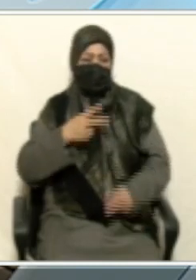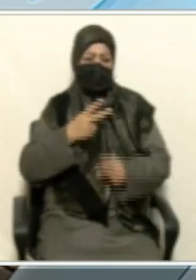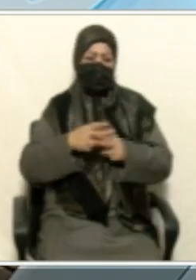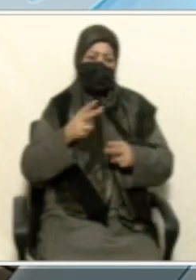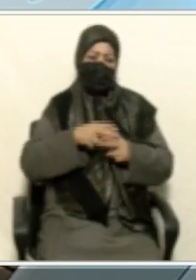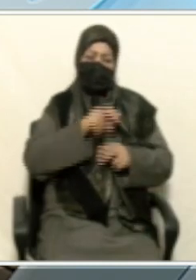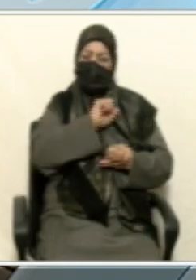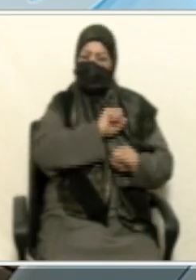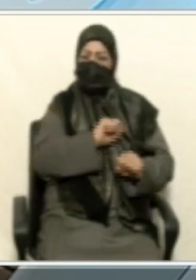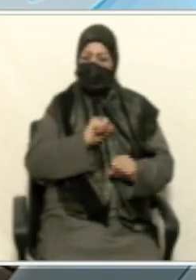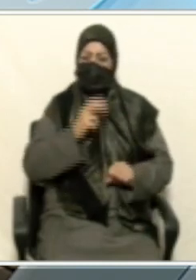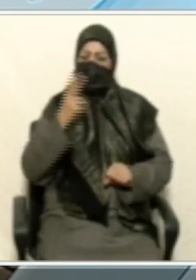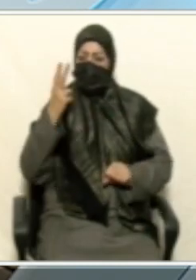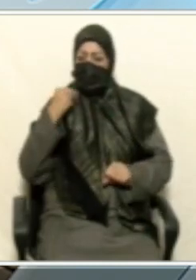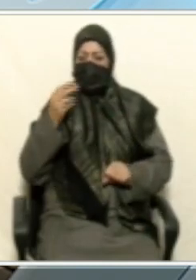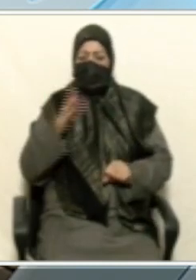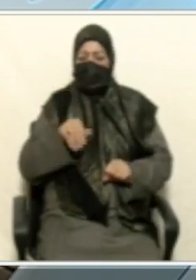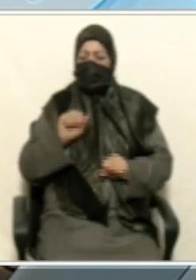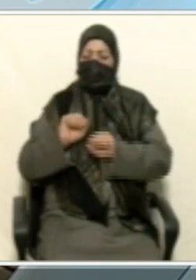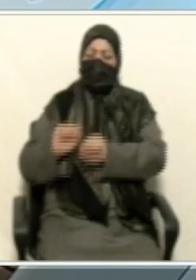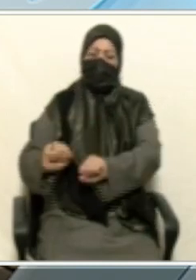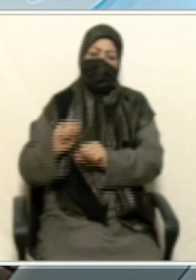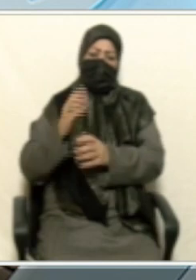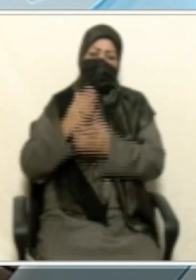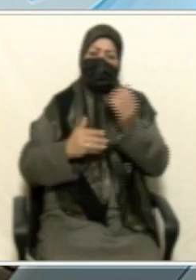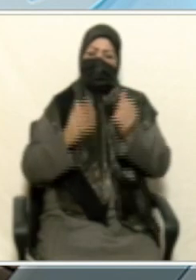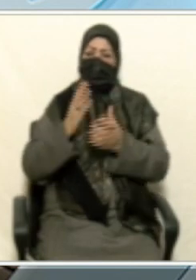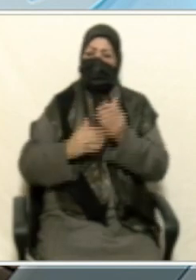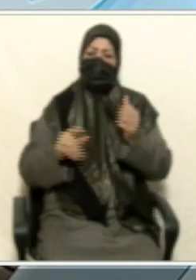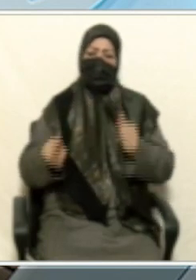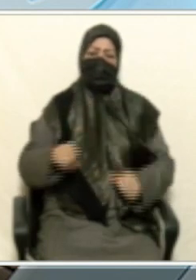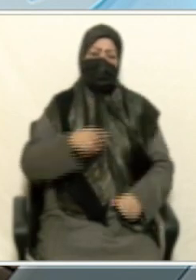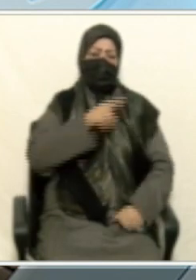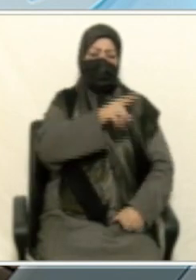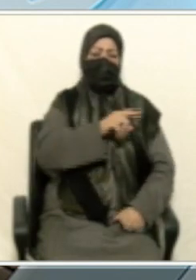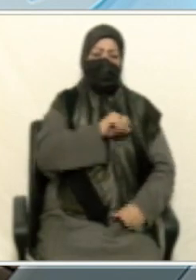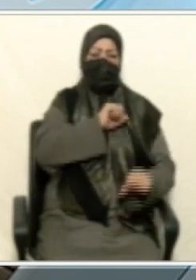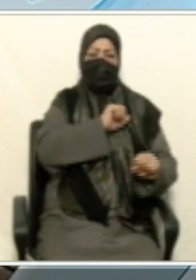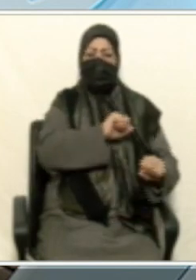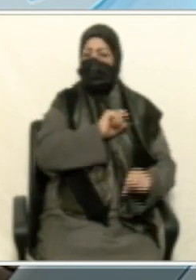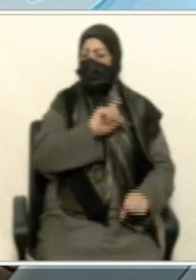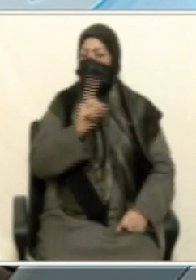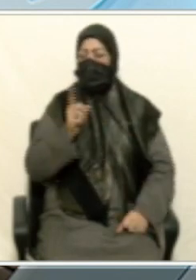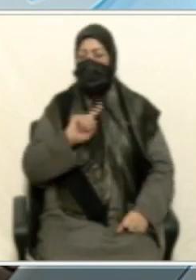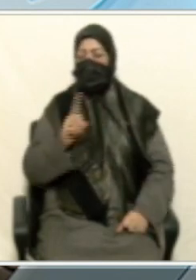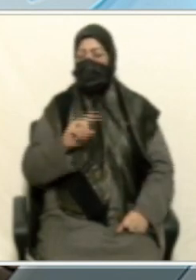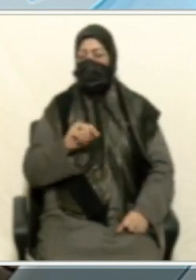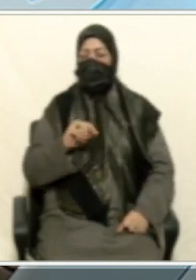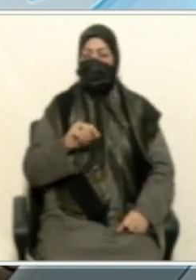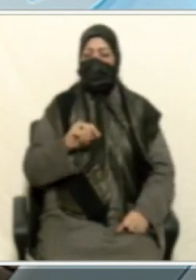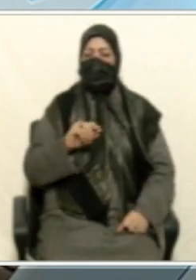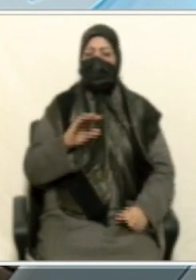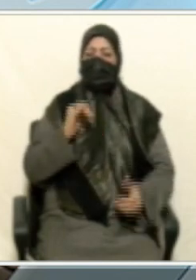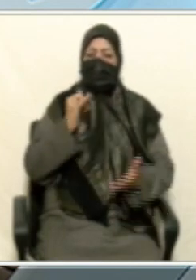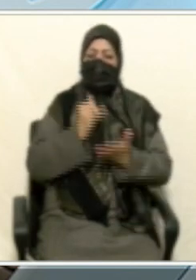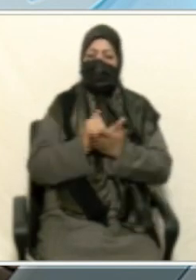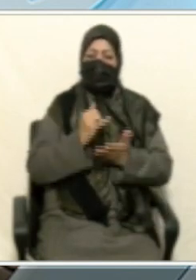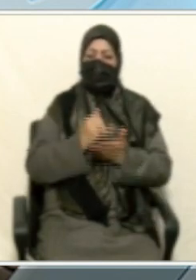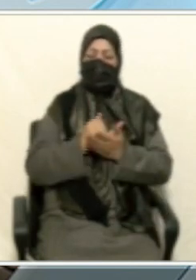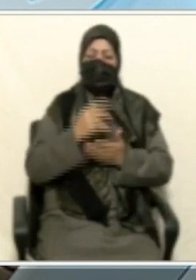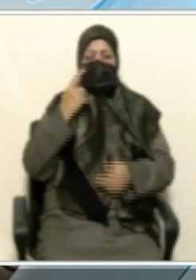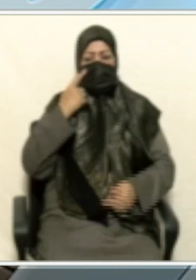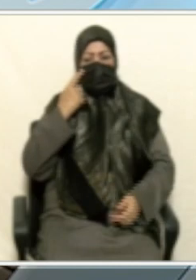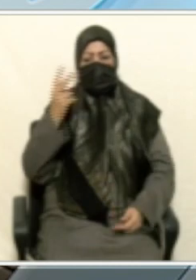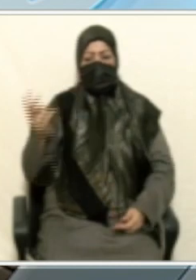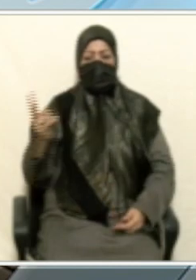ذلك، لأنه ليس من حق الوصي أن يفعل هذا. لكن إن كان للوصي نظر يستدعي هذا الأمر